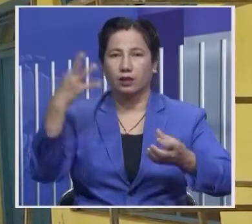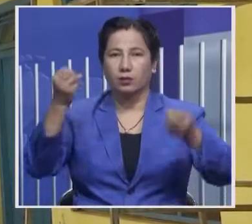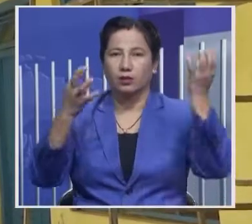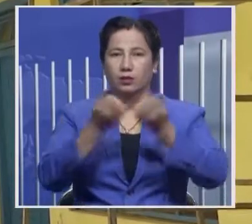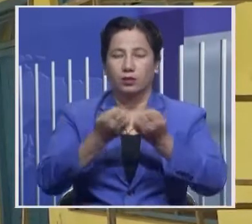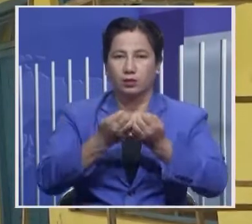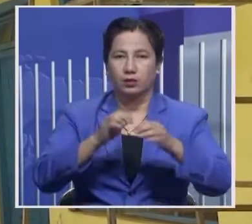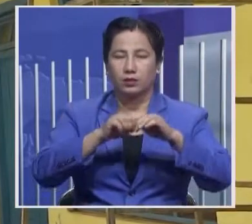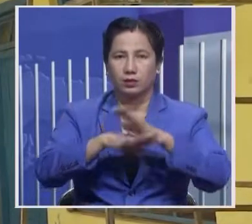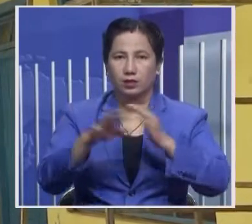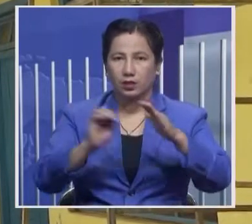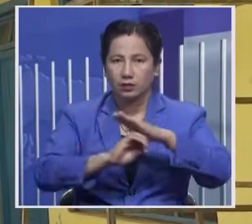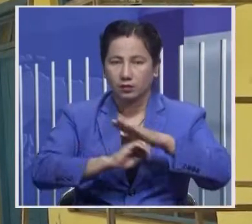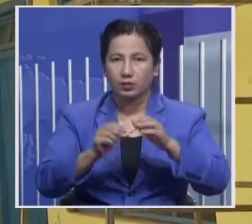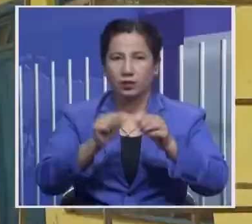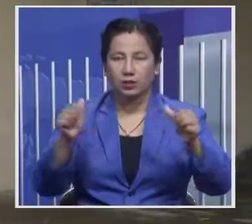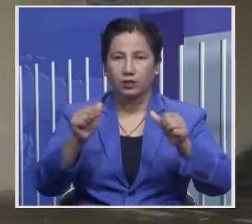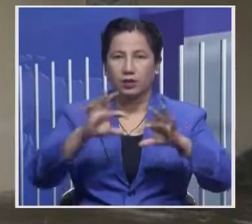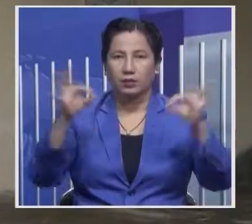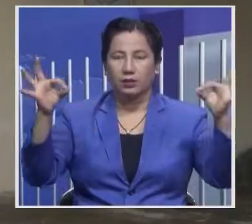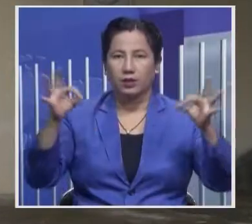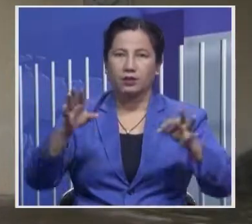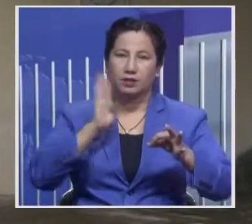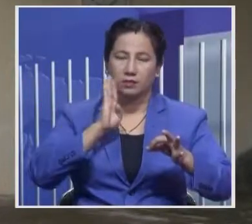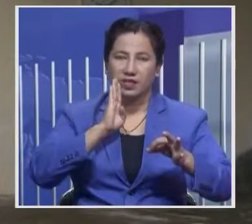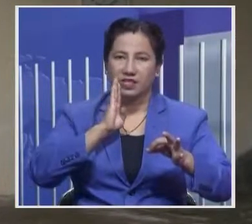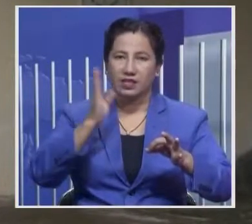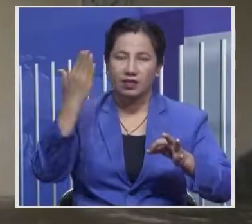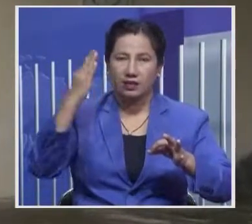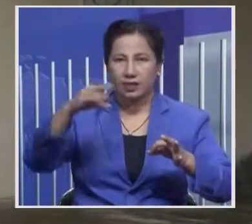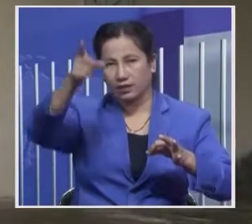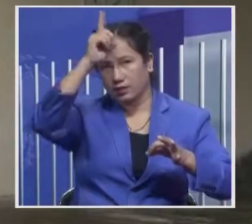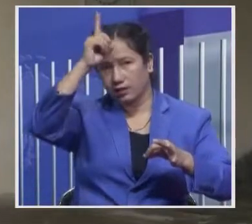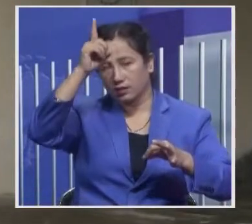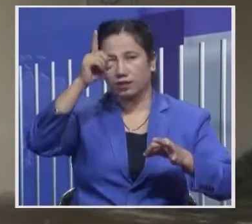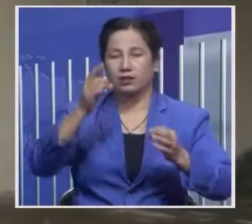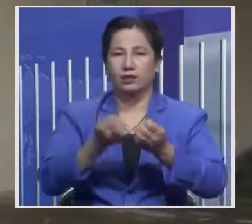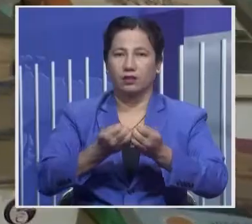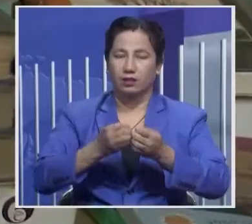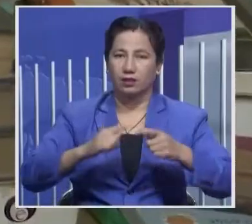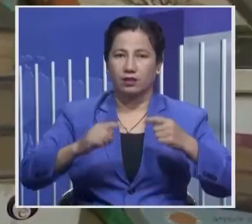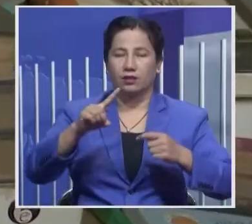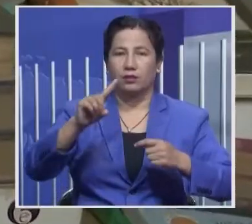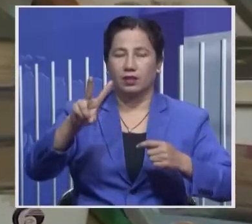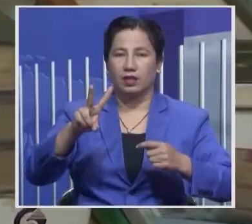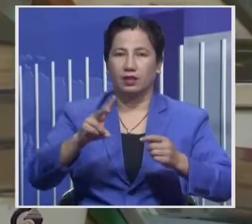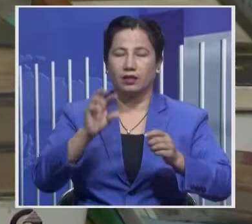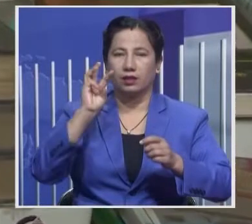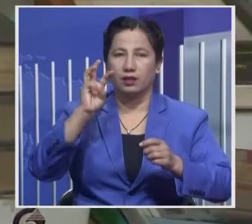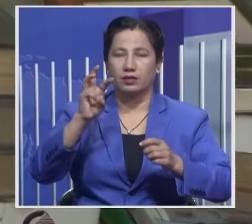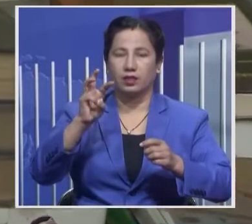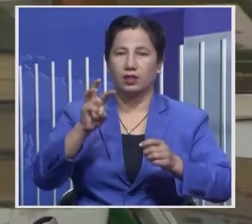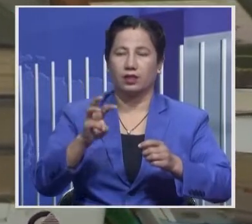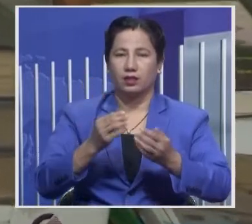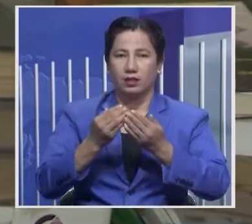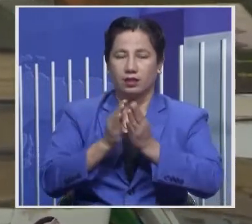सञ्चालक समितिका अनुसार विभिन्न भाषा, साहित्य, संस्कृति, दर्शन गरी करिब 12,000 पुस्तकहरू राखिएकोमा